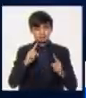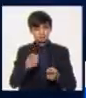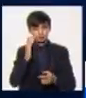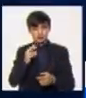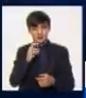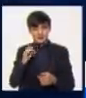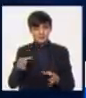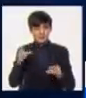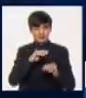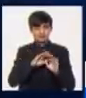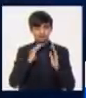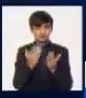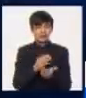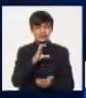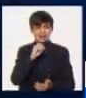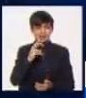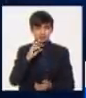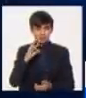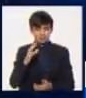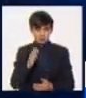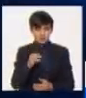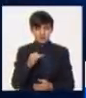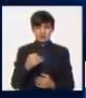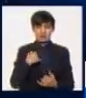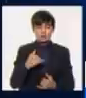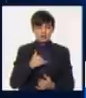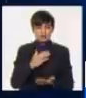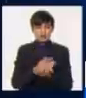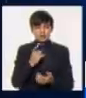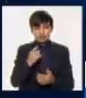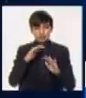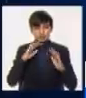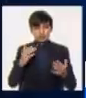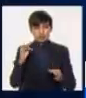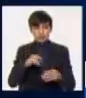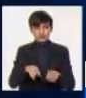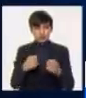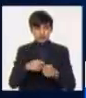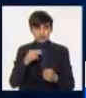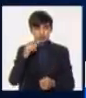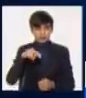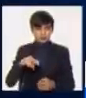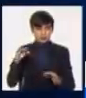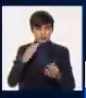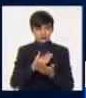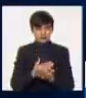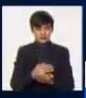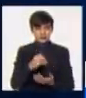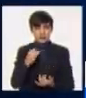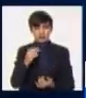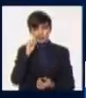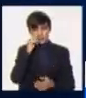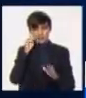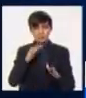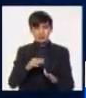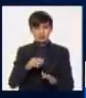карантин закроют весь сектор. На данный момент у нас зафиксировано порядка 100 случаев нарушения режима чрезвычайного положения. А вот в